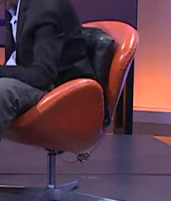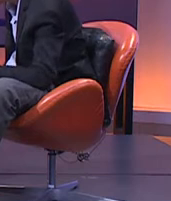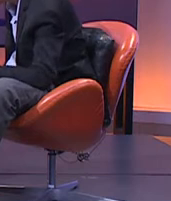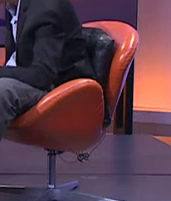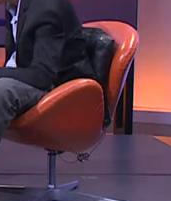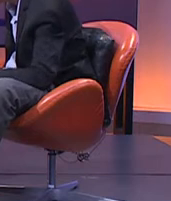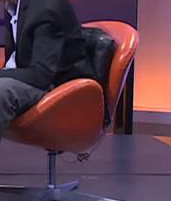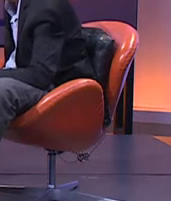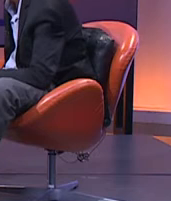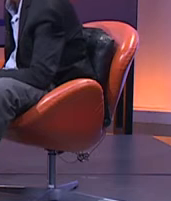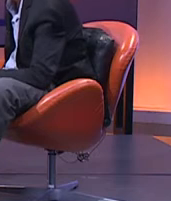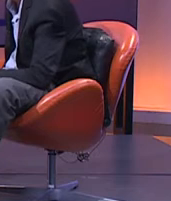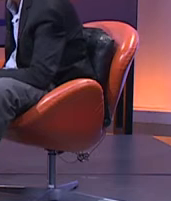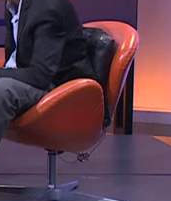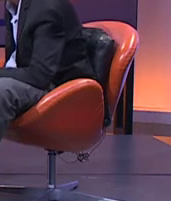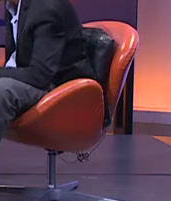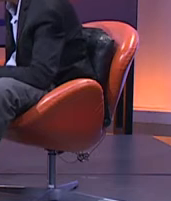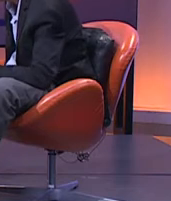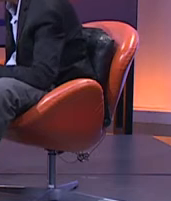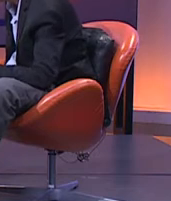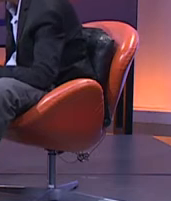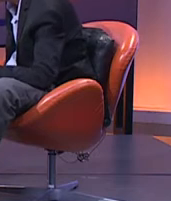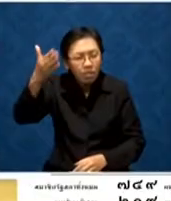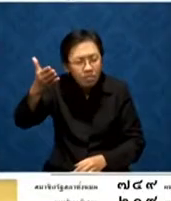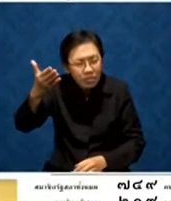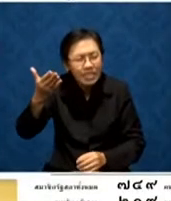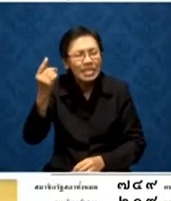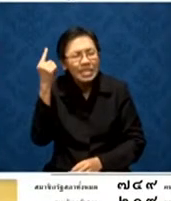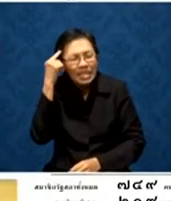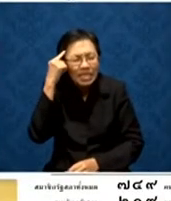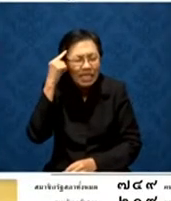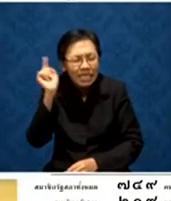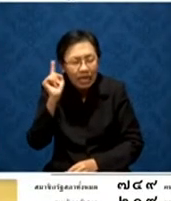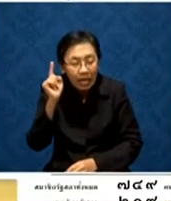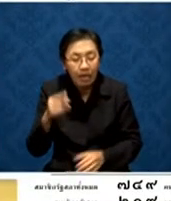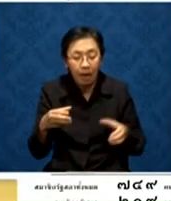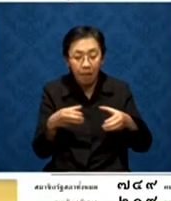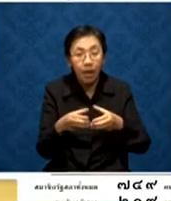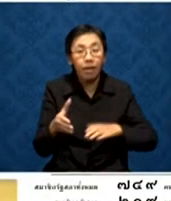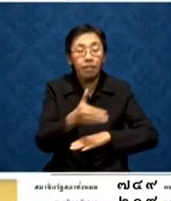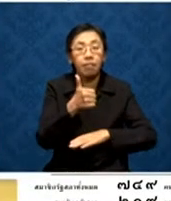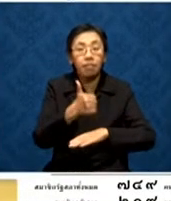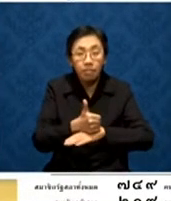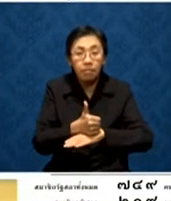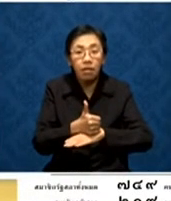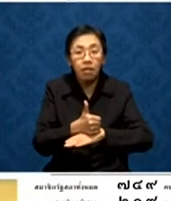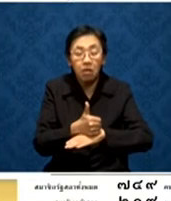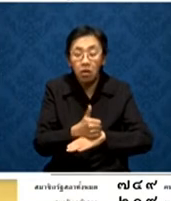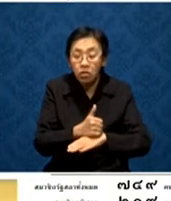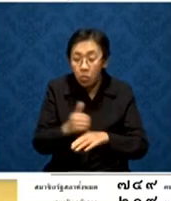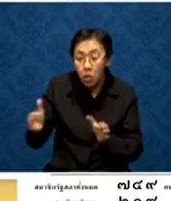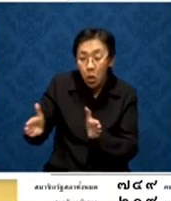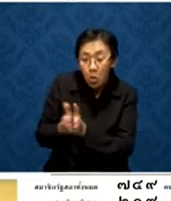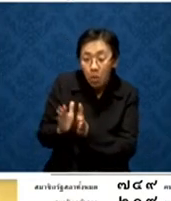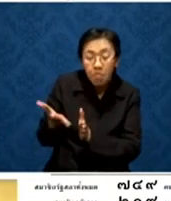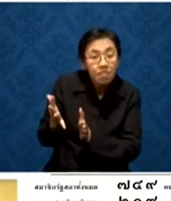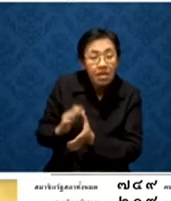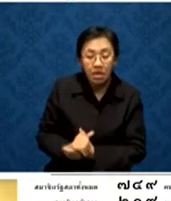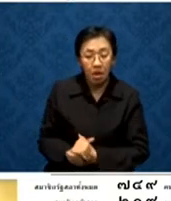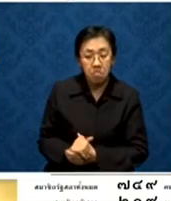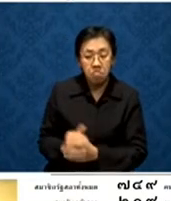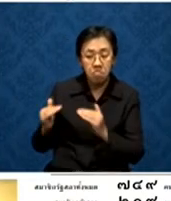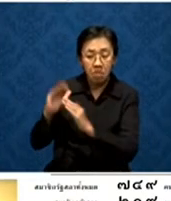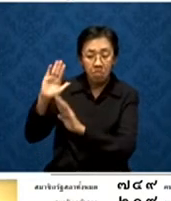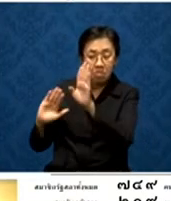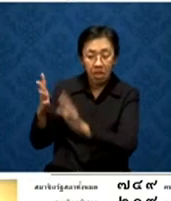ไหมครับว่าจะเป็นการสลับกันระหว่าง3กลุ่มนะครับก็คือกลุ่ม8พรรคร่วมแล้วก็กลุ่มที่ไม่ได้อยู่ใน8พรรคร่วมแล้วก็ตามด้วย